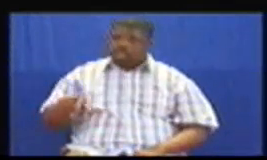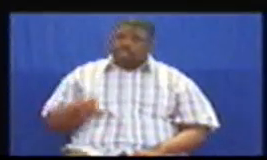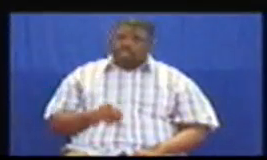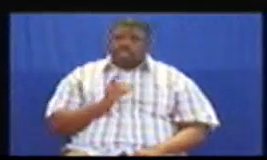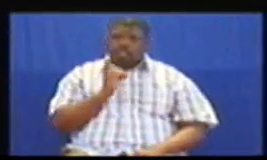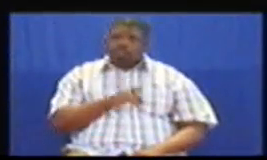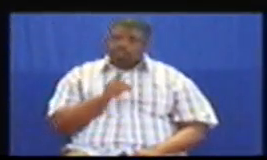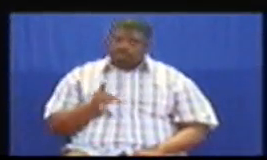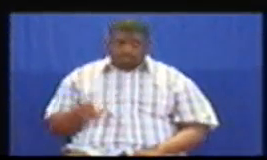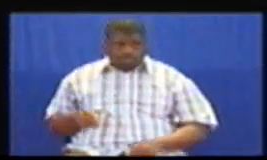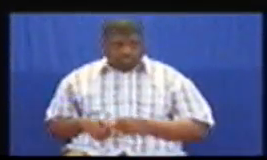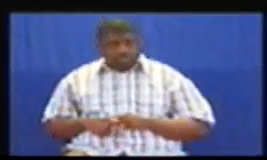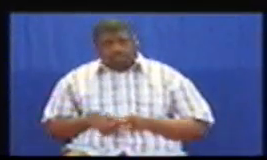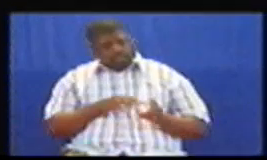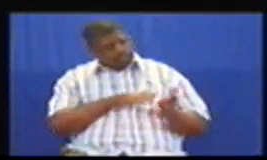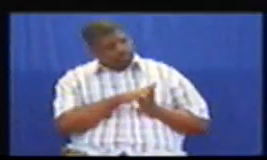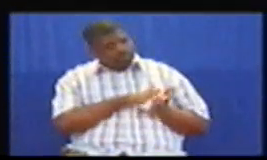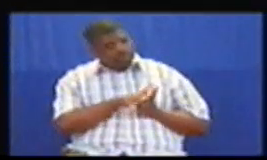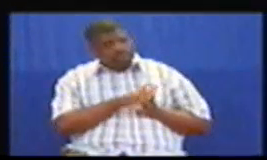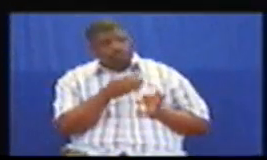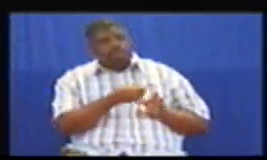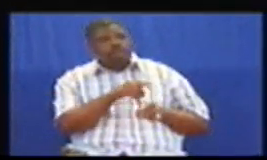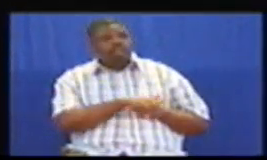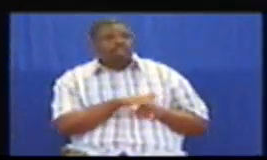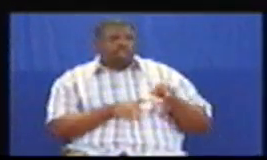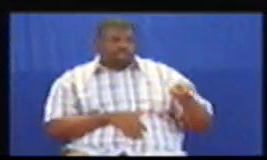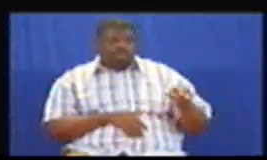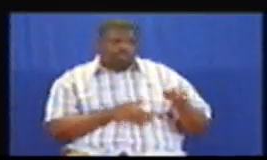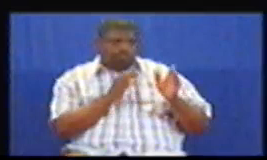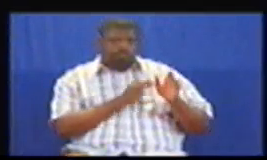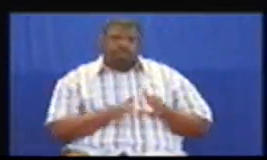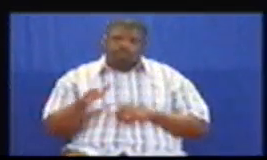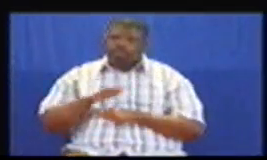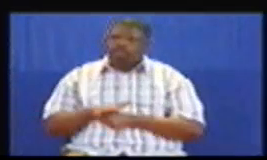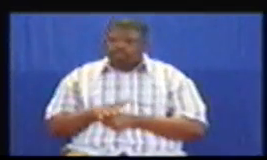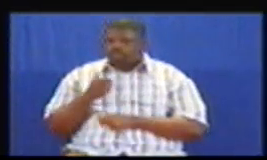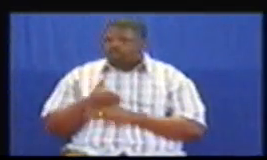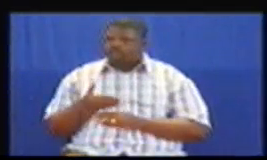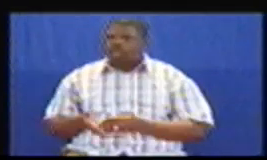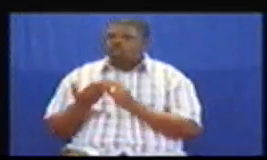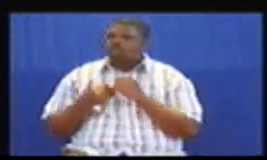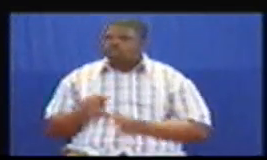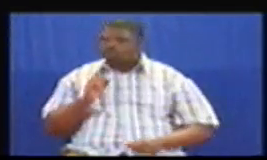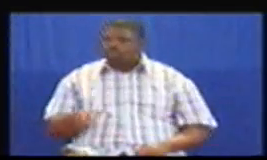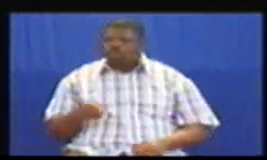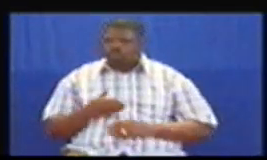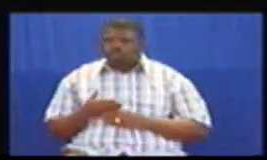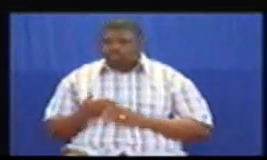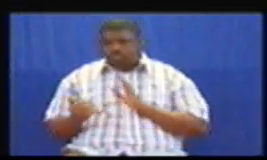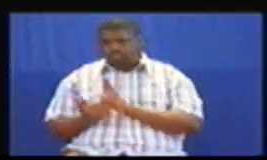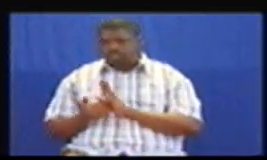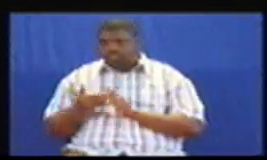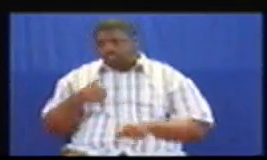kadhalika. Na nimeshaeleza hapa mara nyingi kwamba ipo mipango mingi sana ya kujenga uwezo wa wanasheria wa serikali. Baada ya kusema